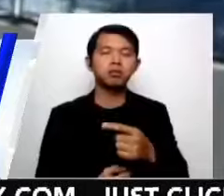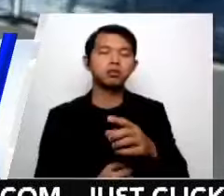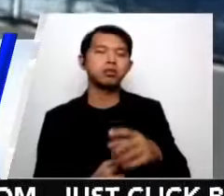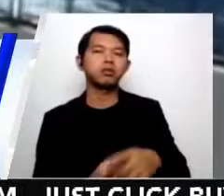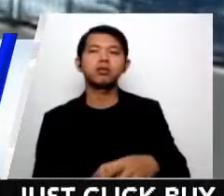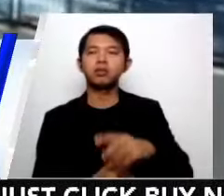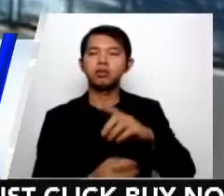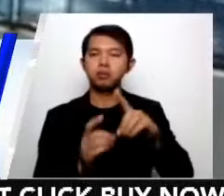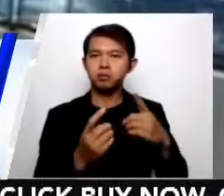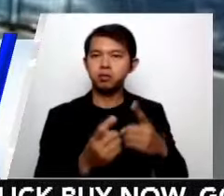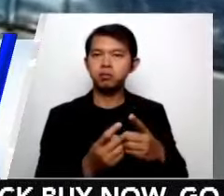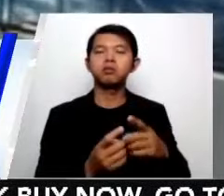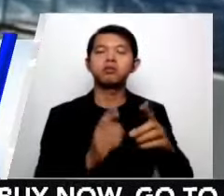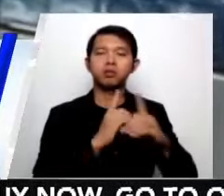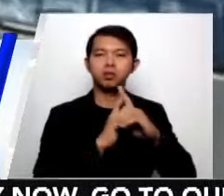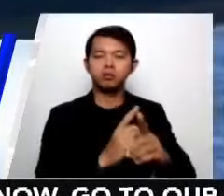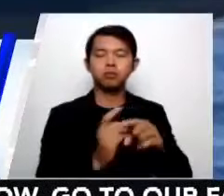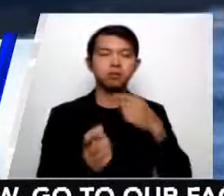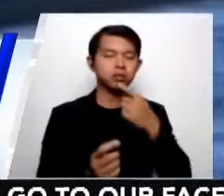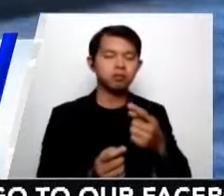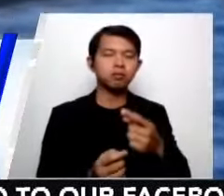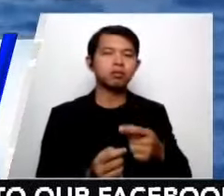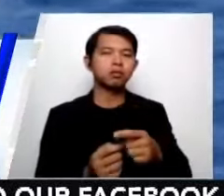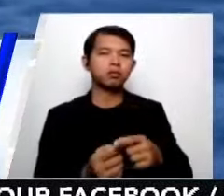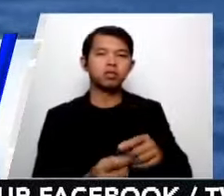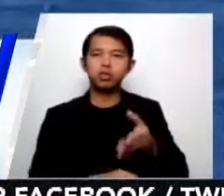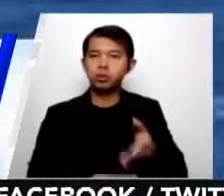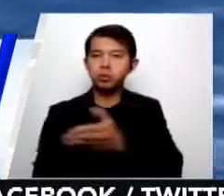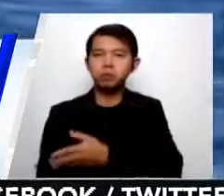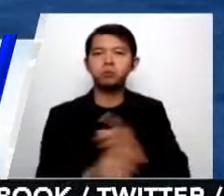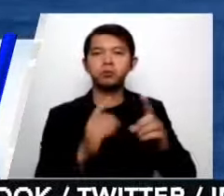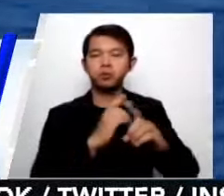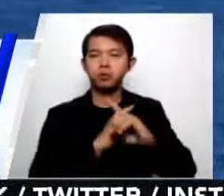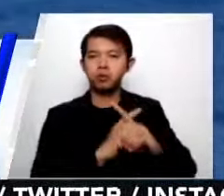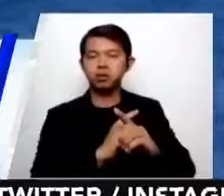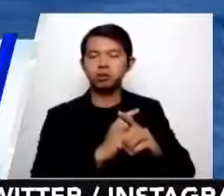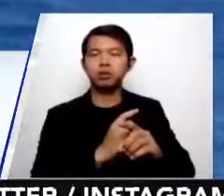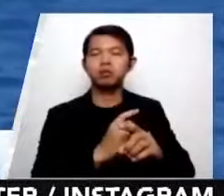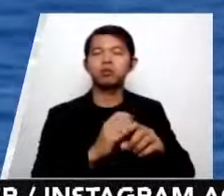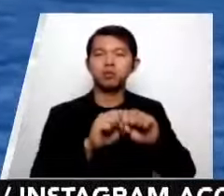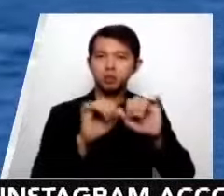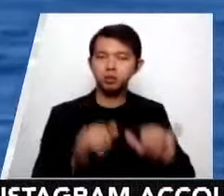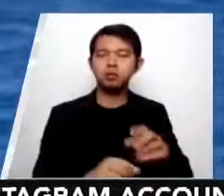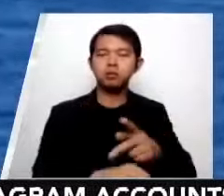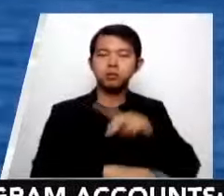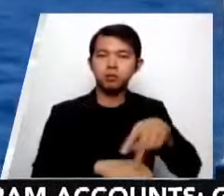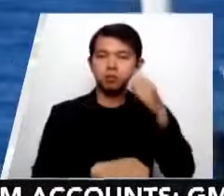ang kakayahan ng Pilipinas para protektahan ang ating mga teritoryo at exclusive economic zone.